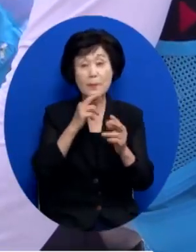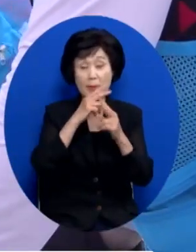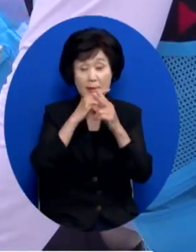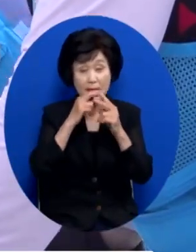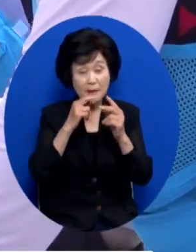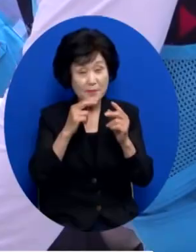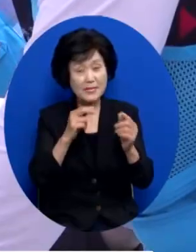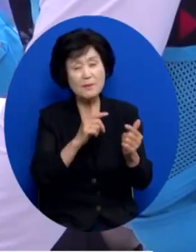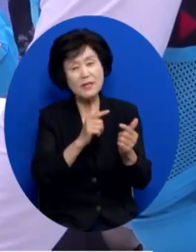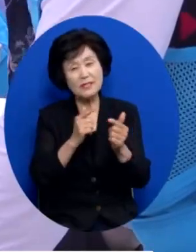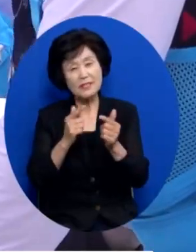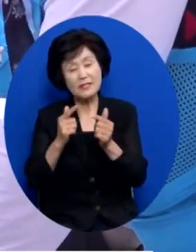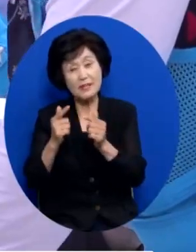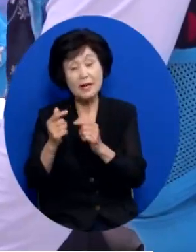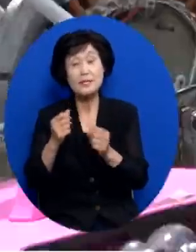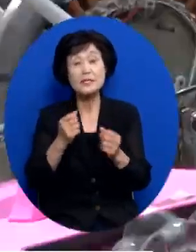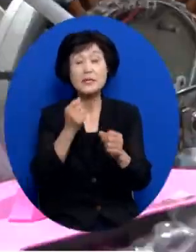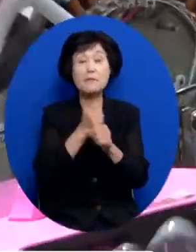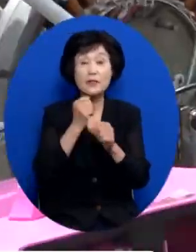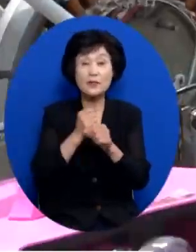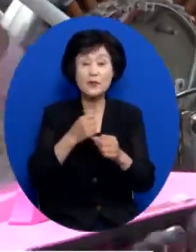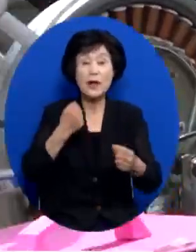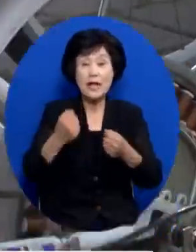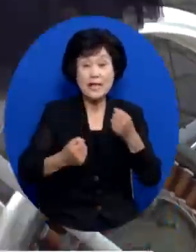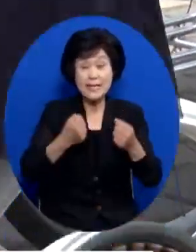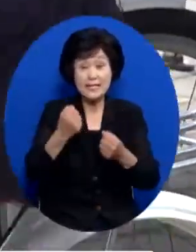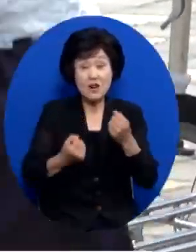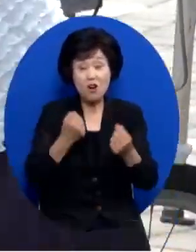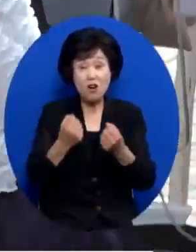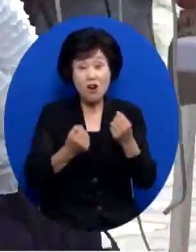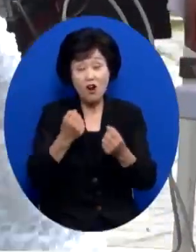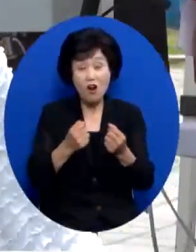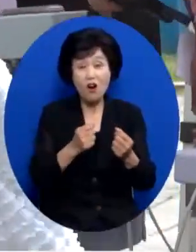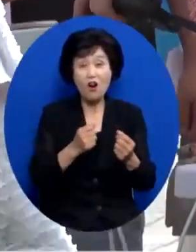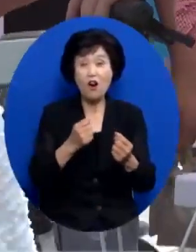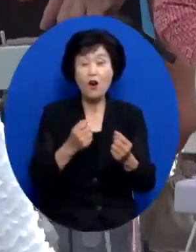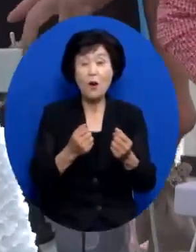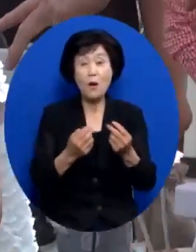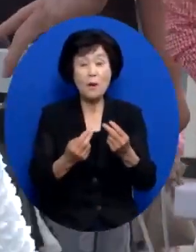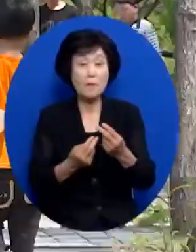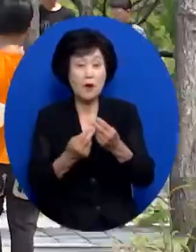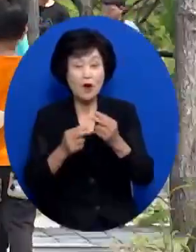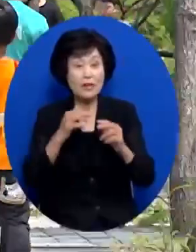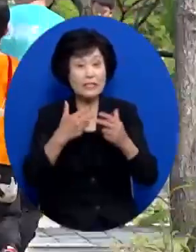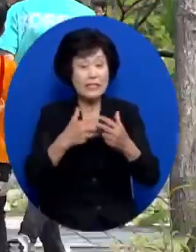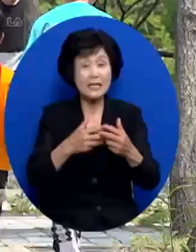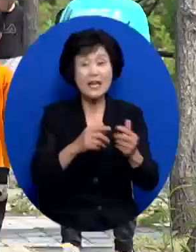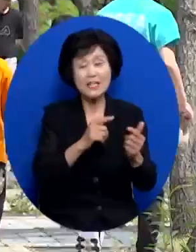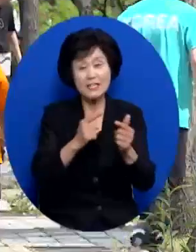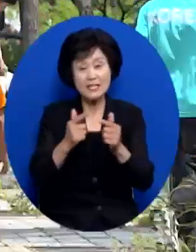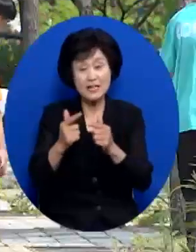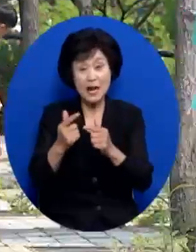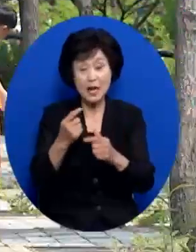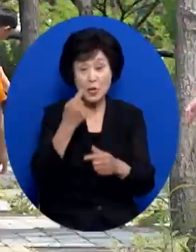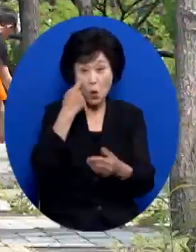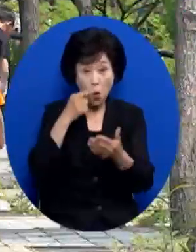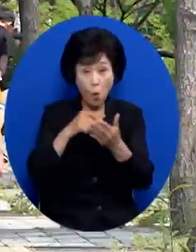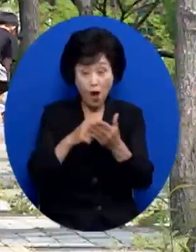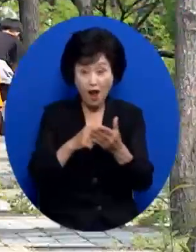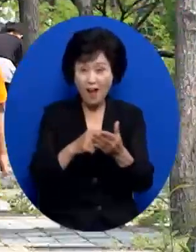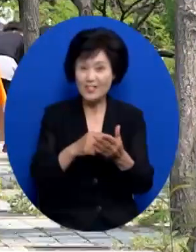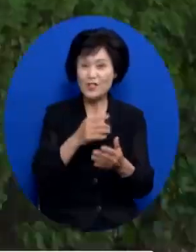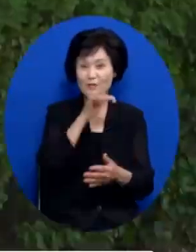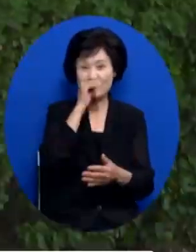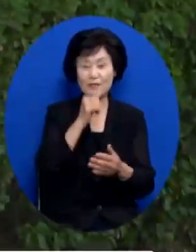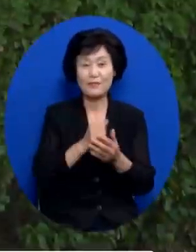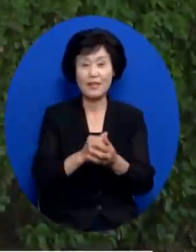업사이클링 만들기와 자전거 발전기 체험 등은 아이들의 시선을 끌기에 충분했습니다. 또한 지역을 한 바퀴 돌며